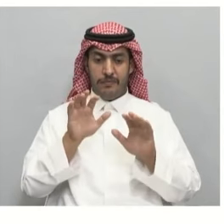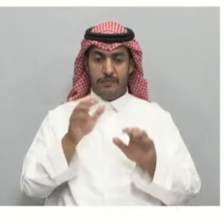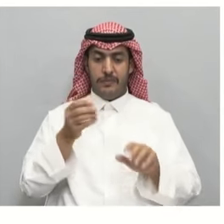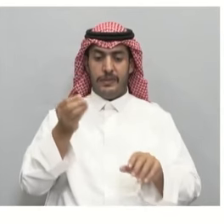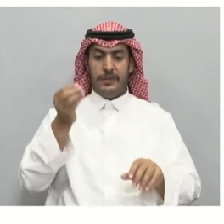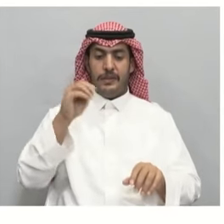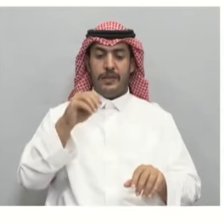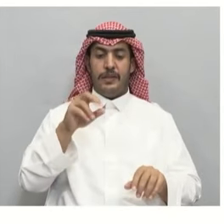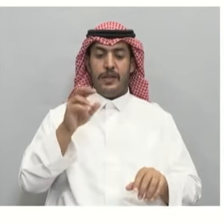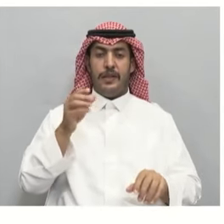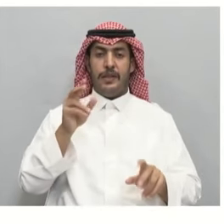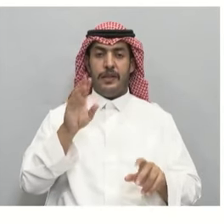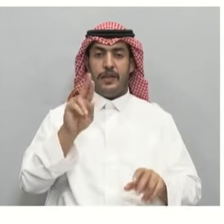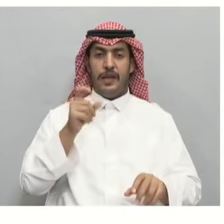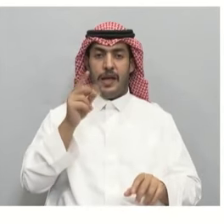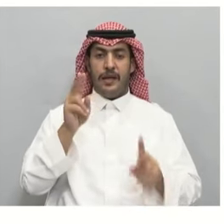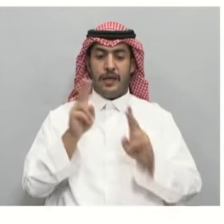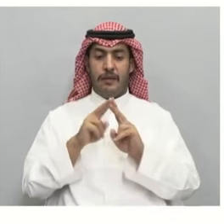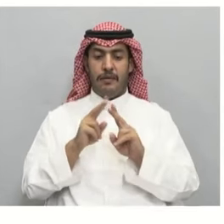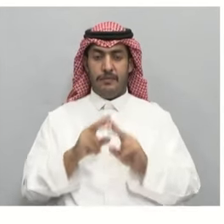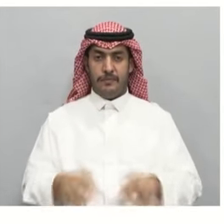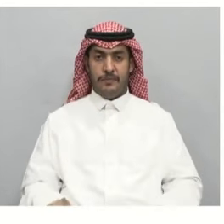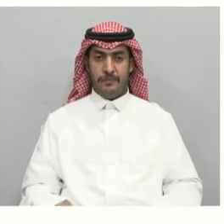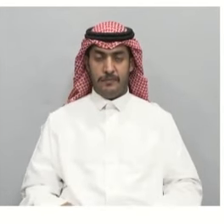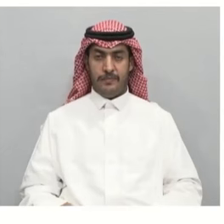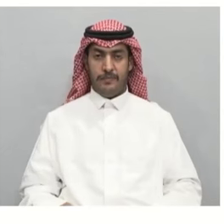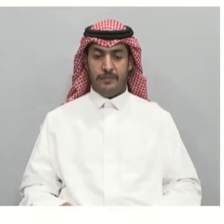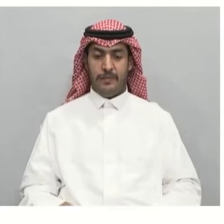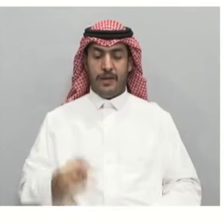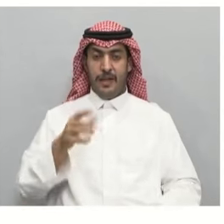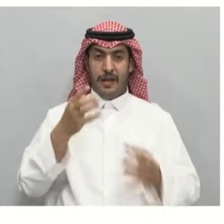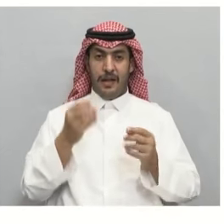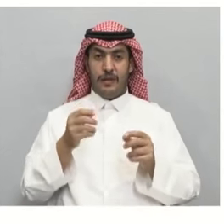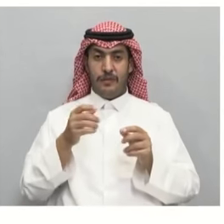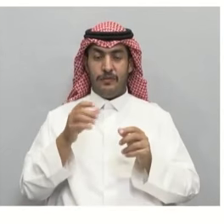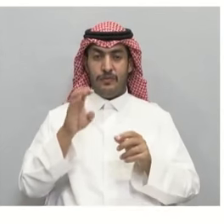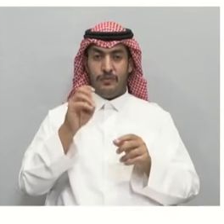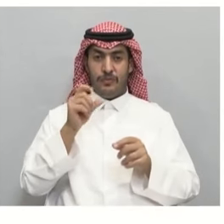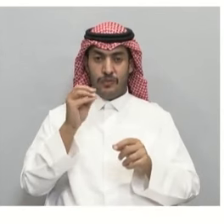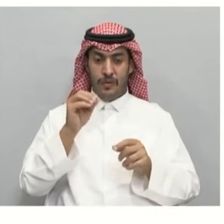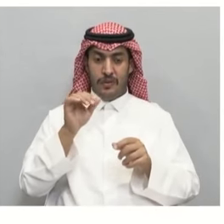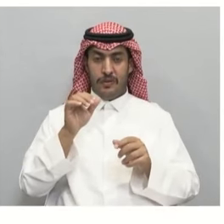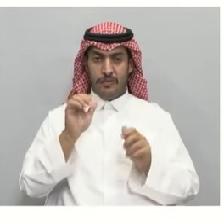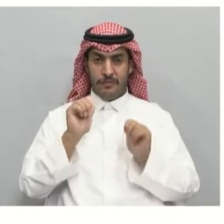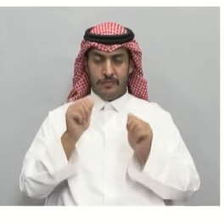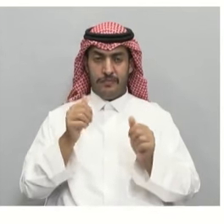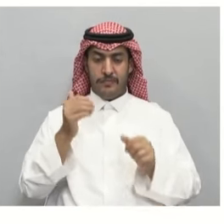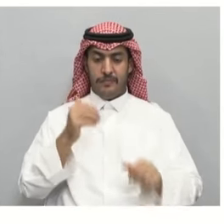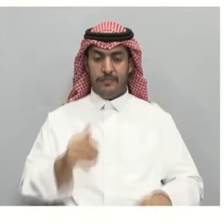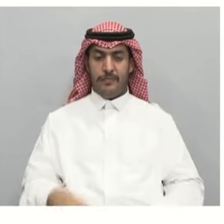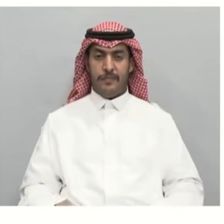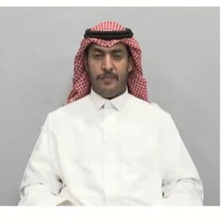زاد التيار الكهربائي والعكس صحيح اذا قل الجهد قل التيار الكهربائي اما